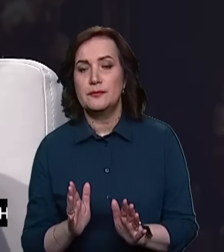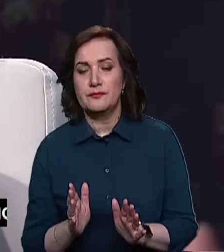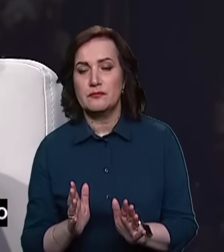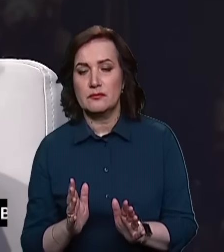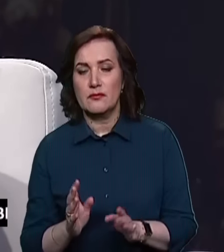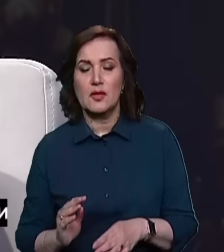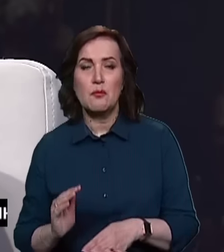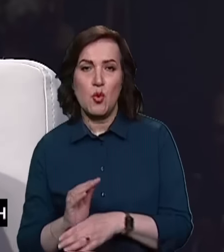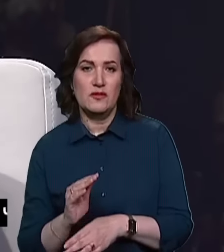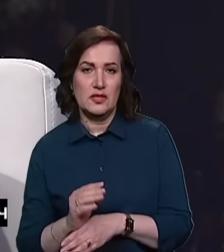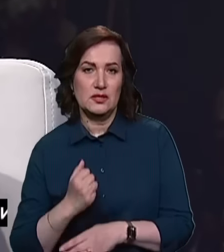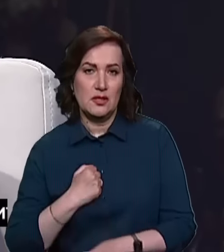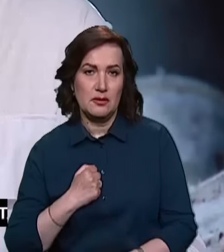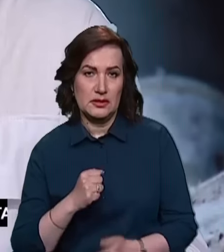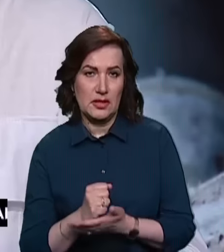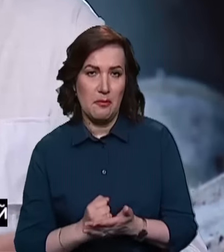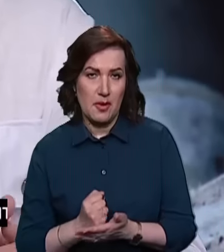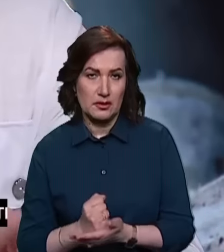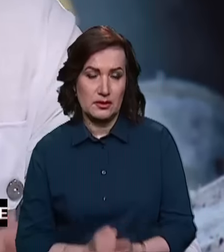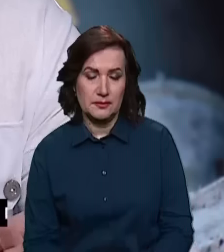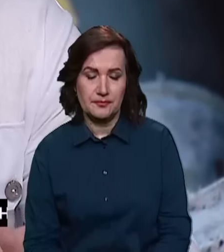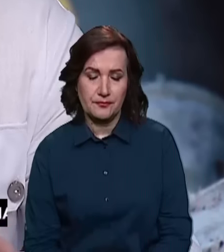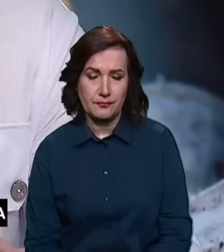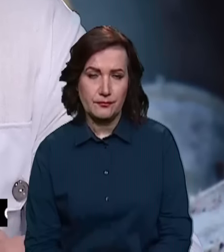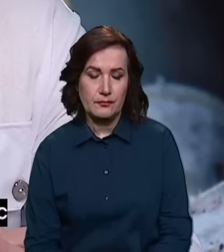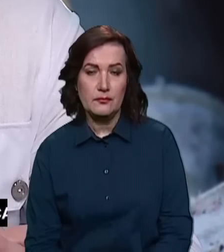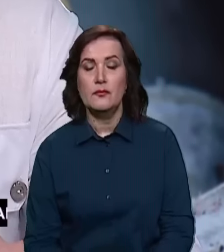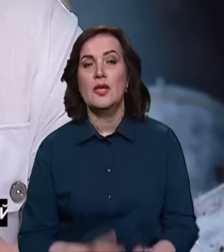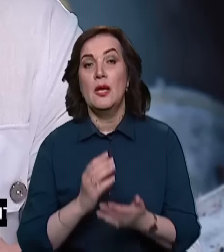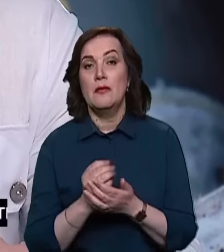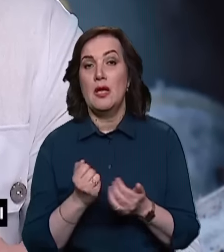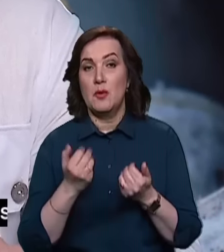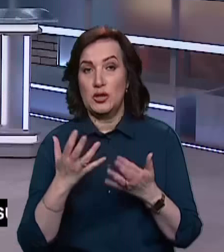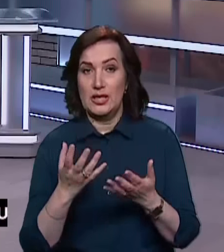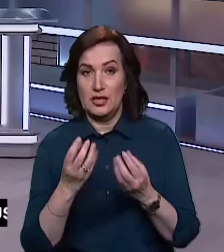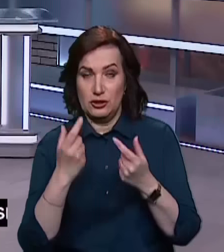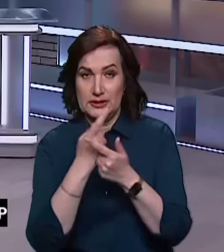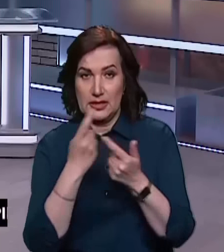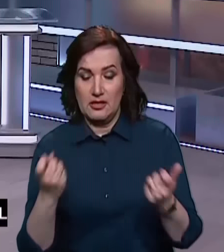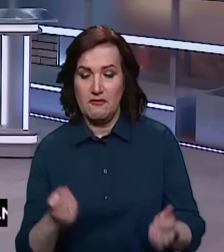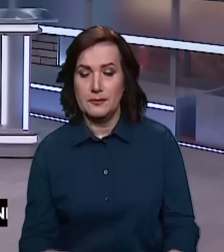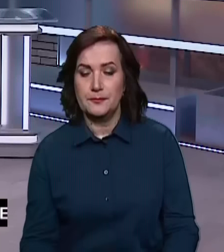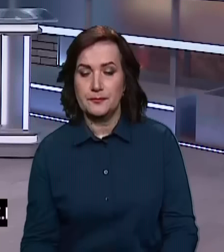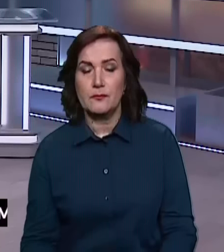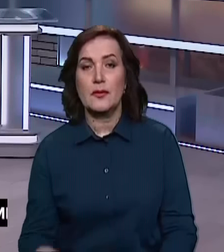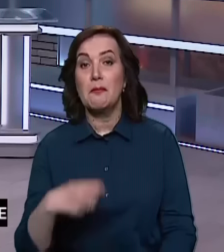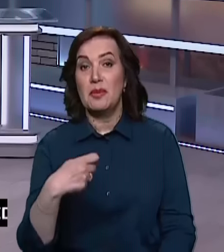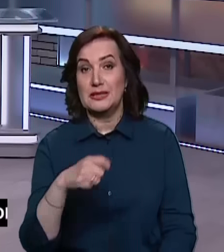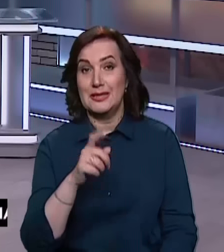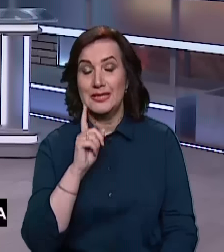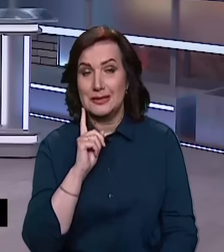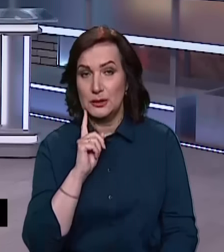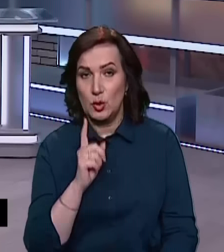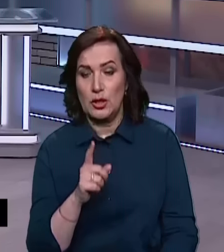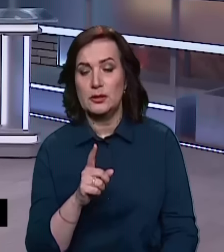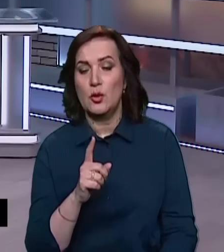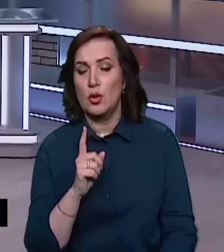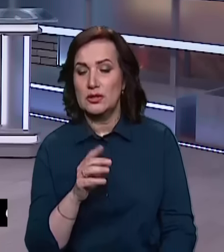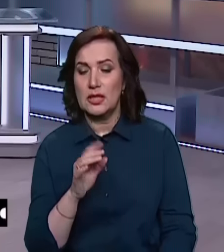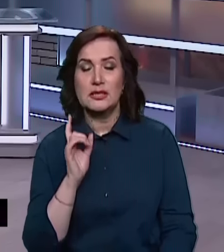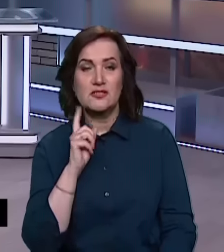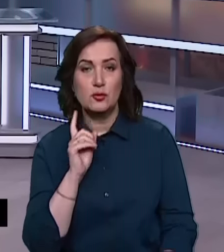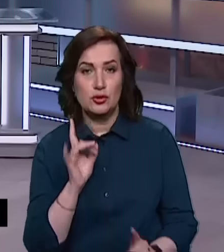на так поповнити запаси. От маємо ще кілька заяв. Зокрема, президента Зеленського. Одна з